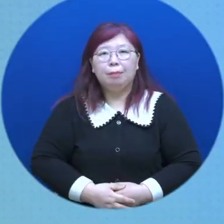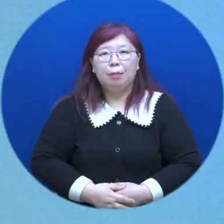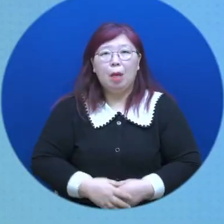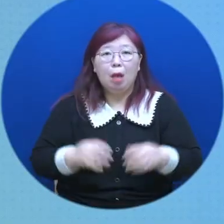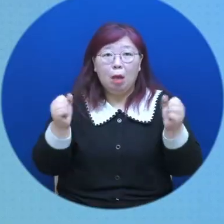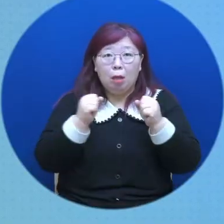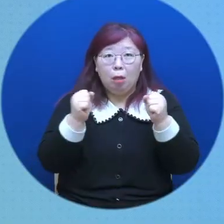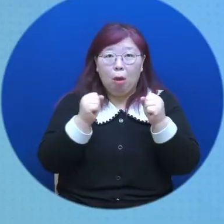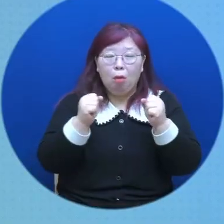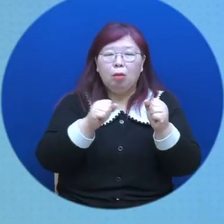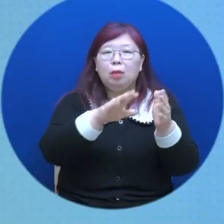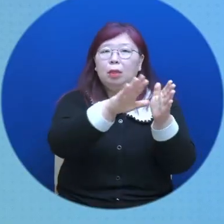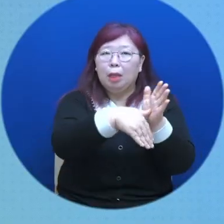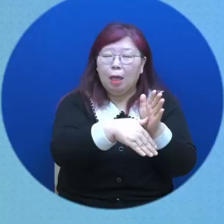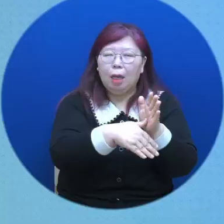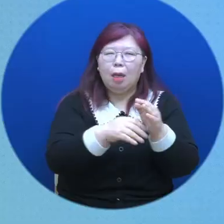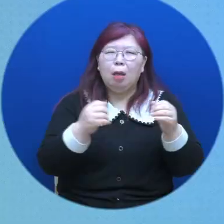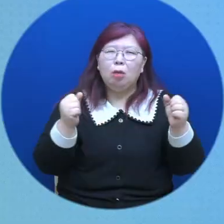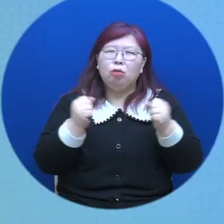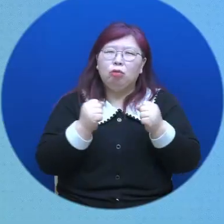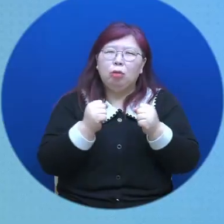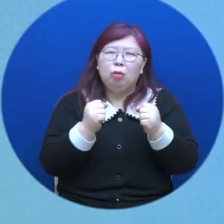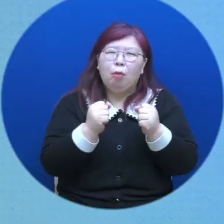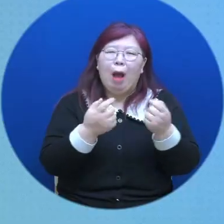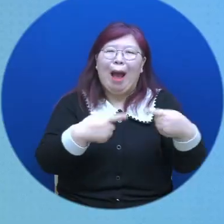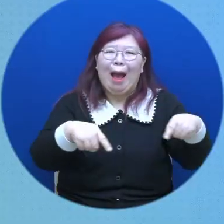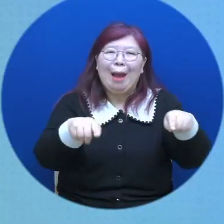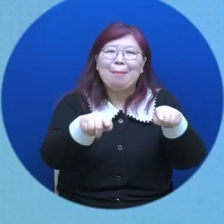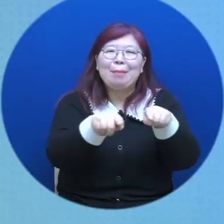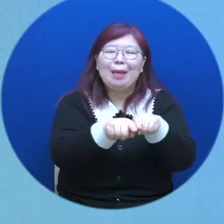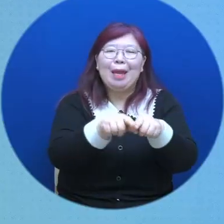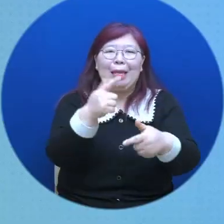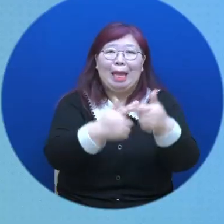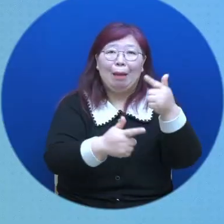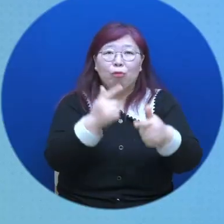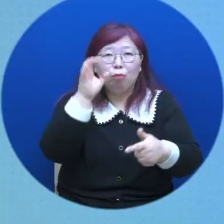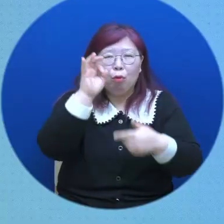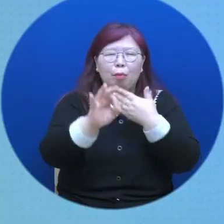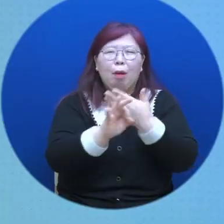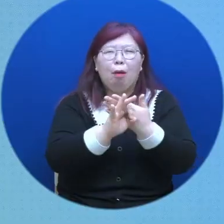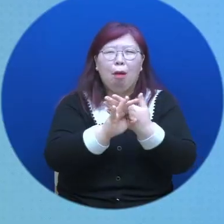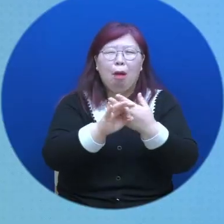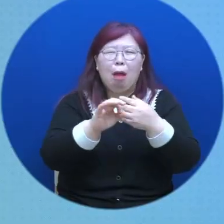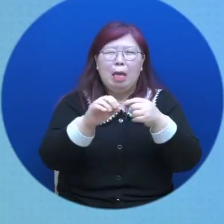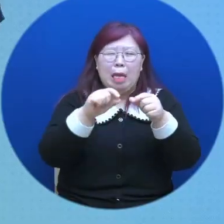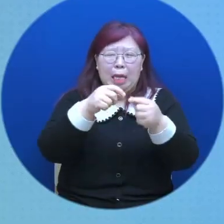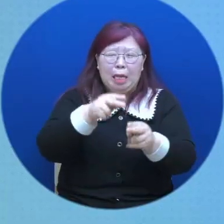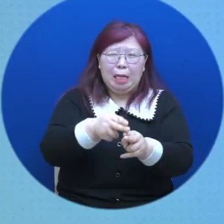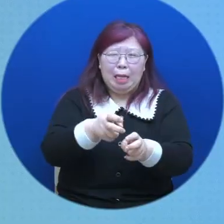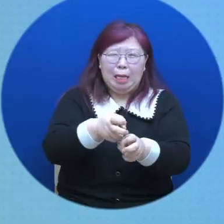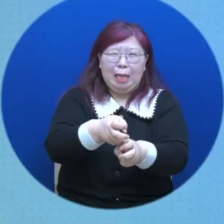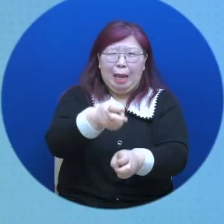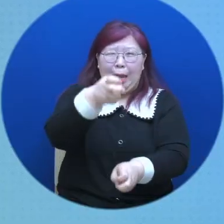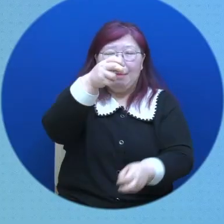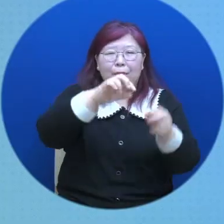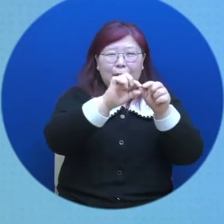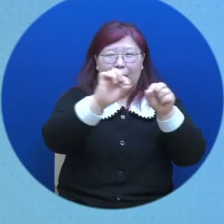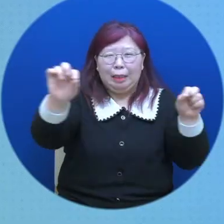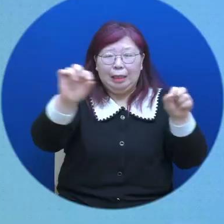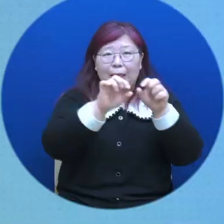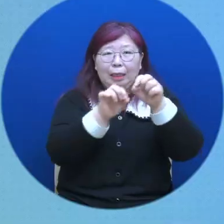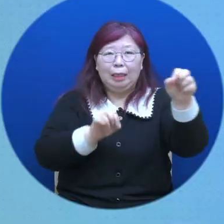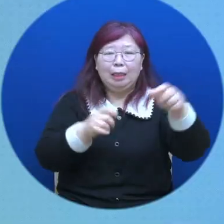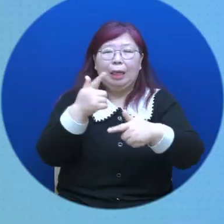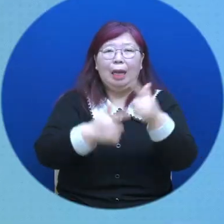겨울이 왔을 때 추위와 함께 앙상한 가지만 남습니다. 죽었구나.